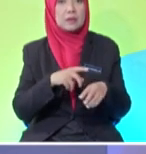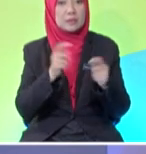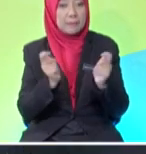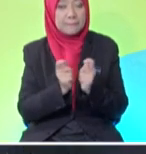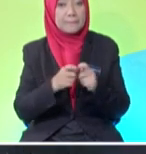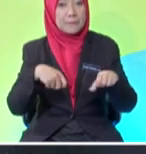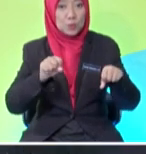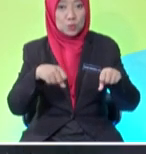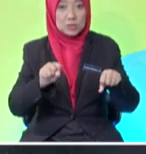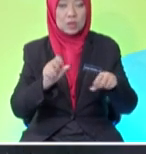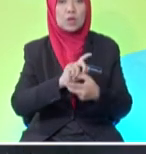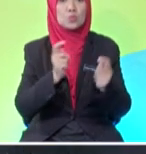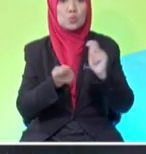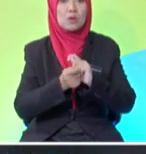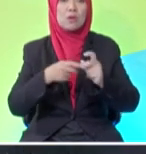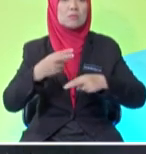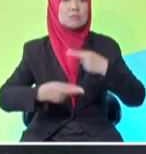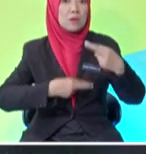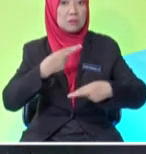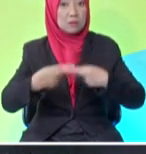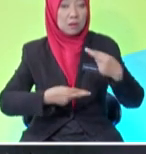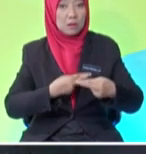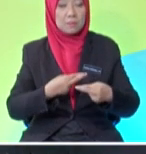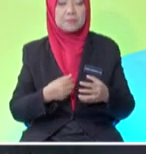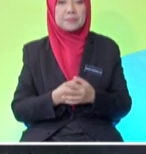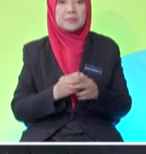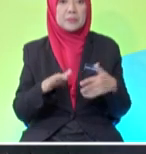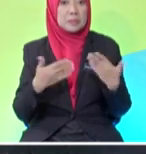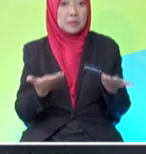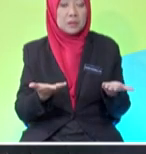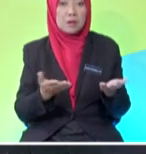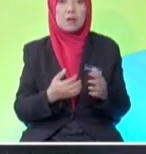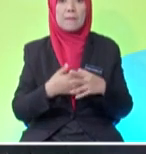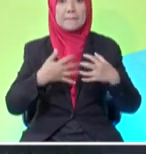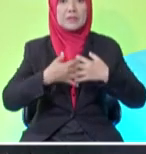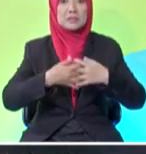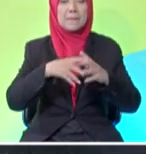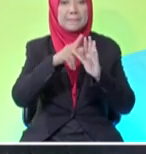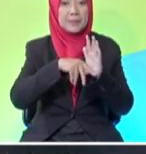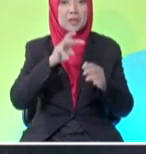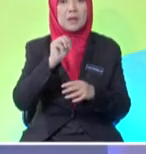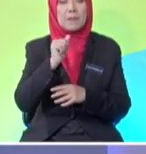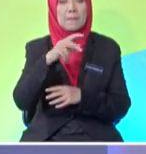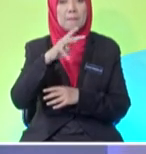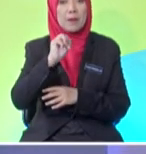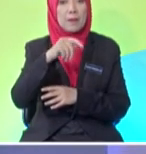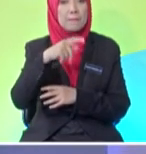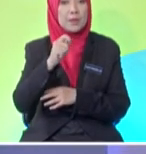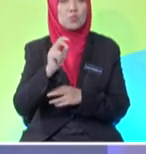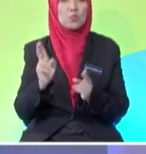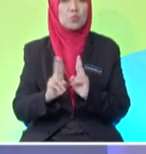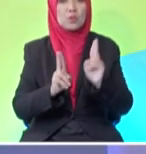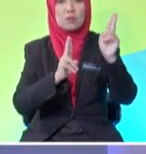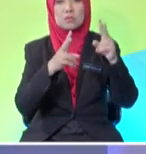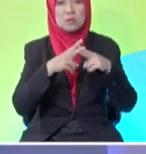untuk menukar kaya cengel mesin ataupun mesin pemampat udara yang mana y-nya sangat diperlukan